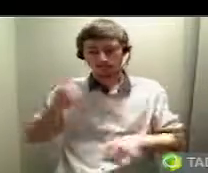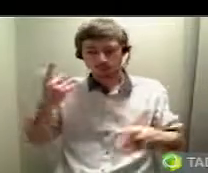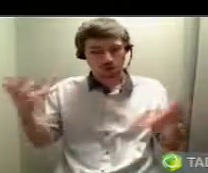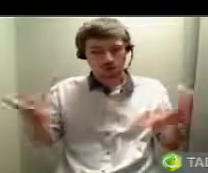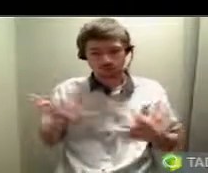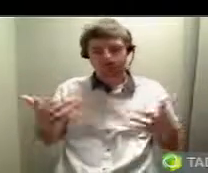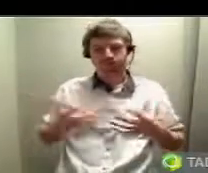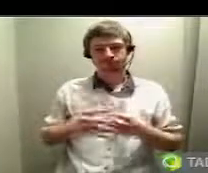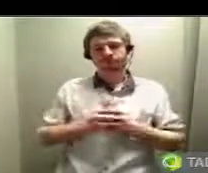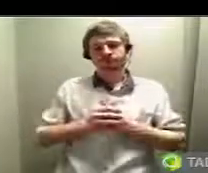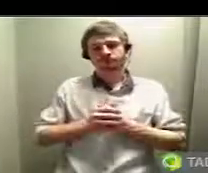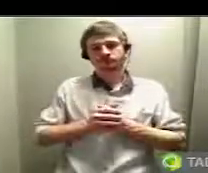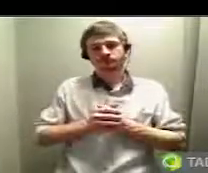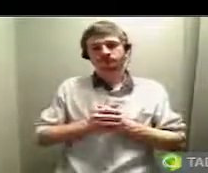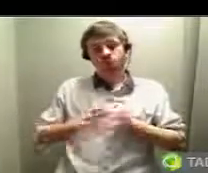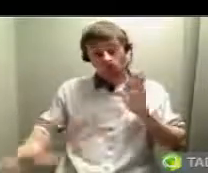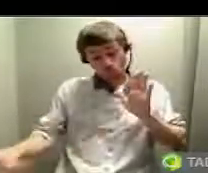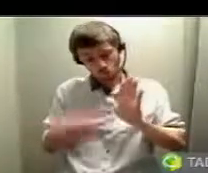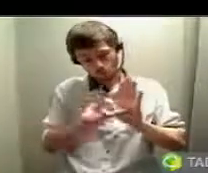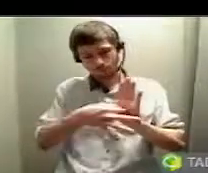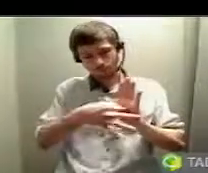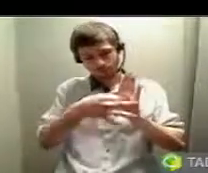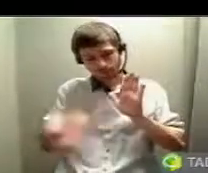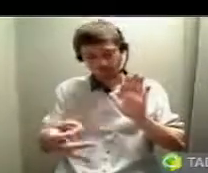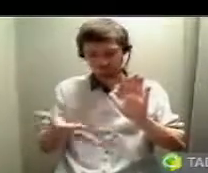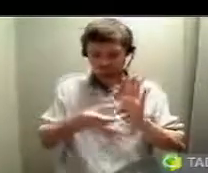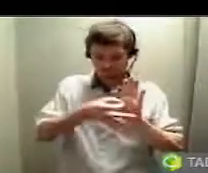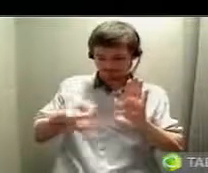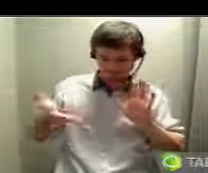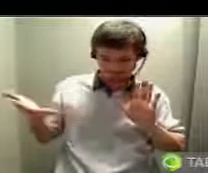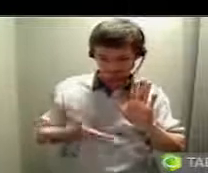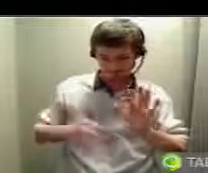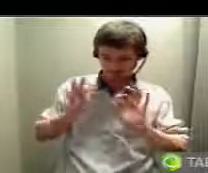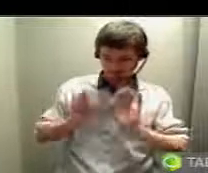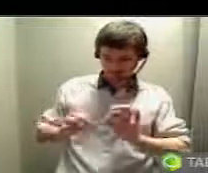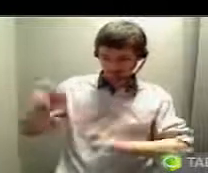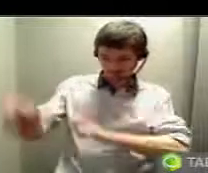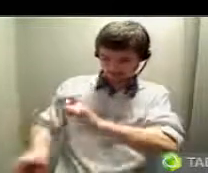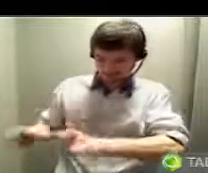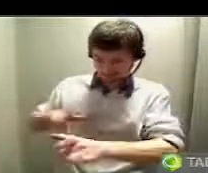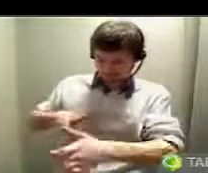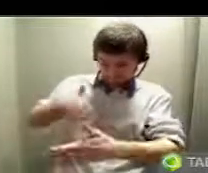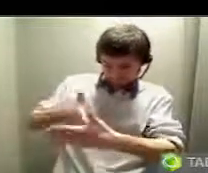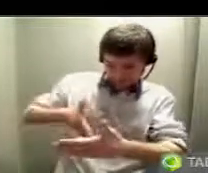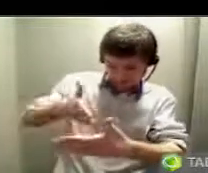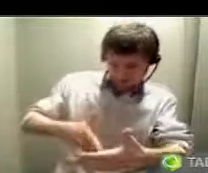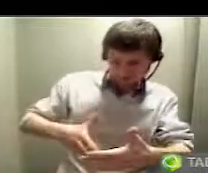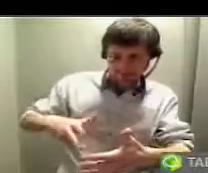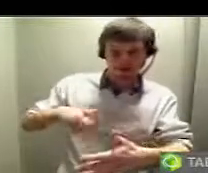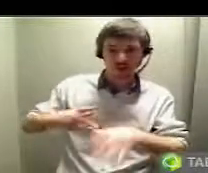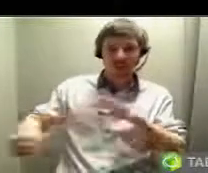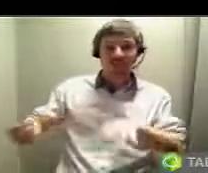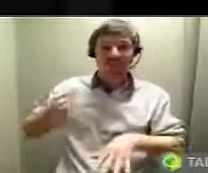du handicap. Certes, la personne a des difficultés, elle connaît des déficiences, mais en même temps, elle rencontre